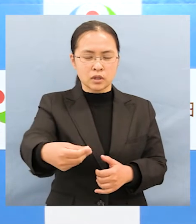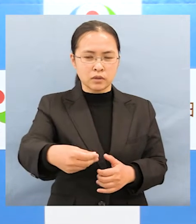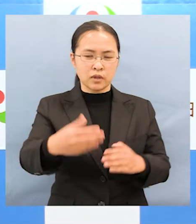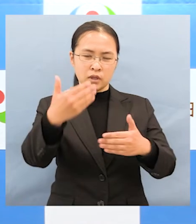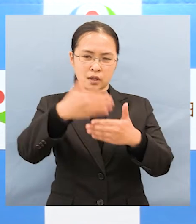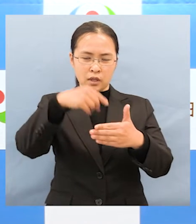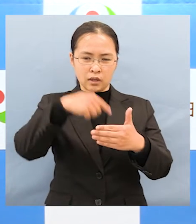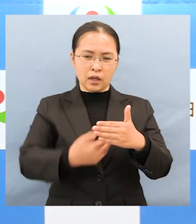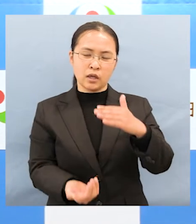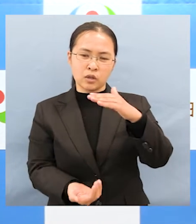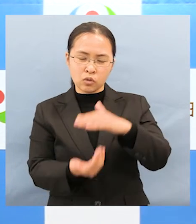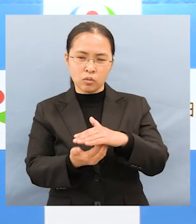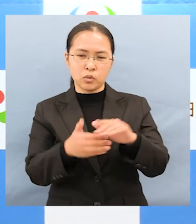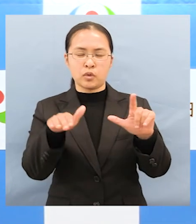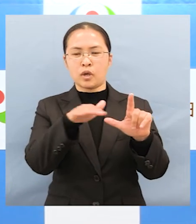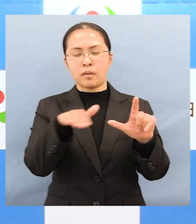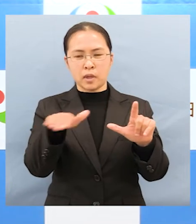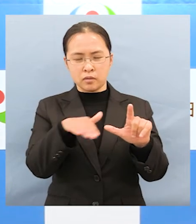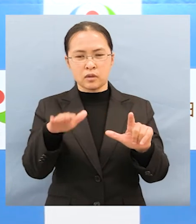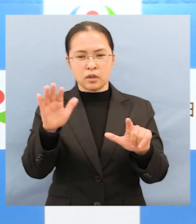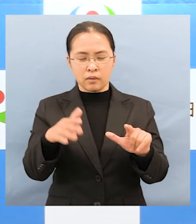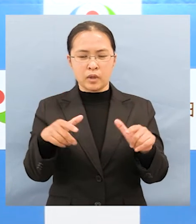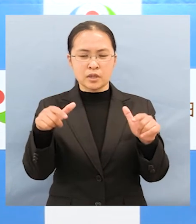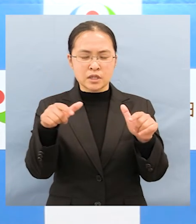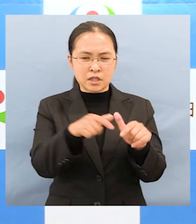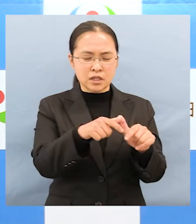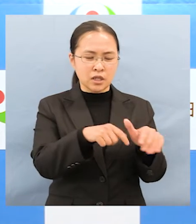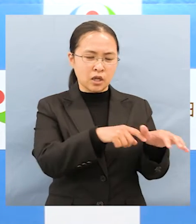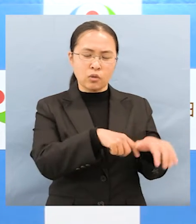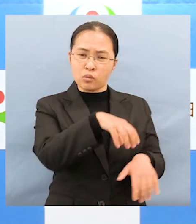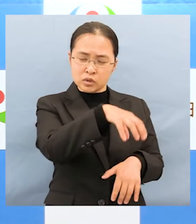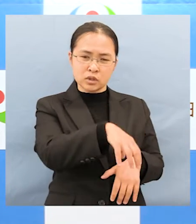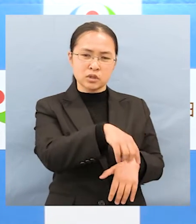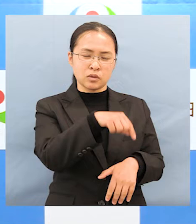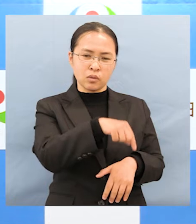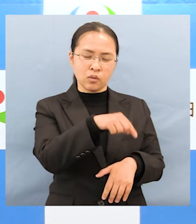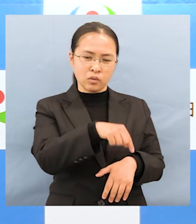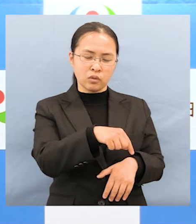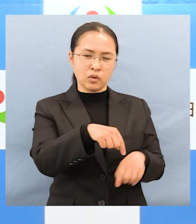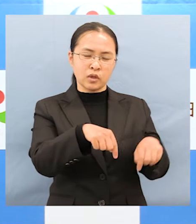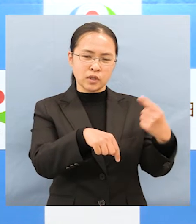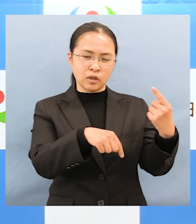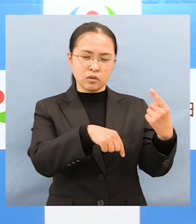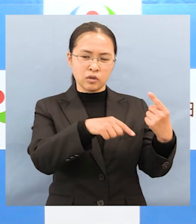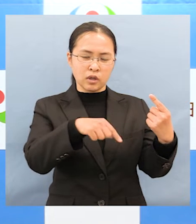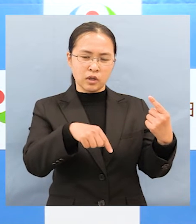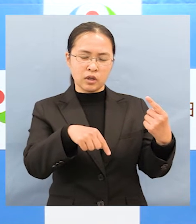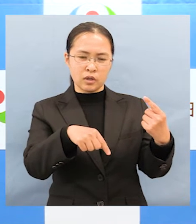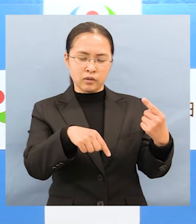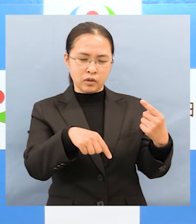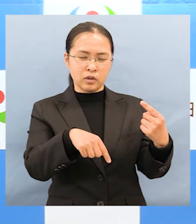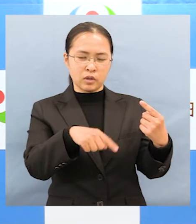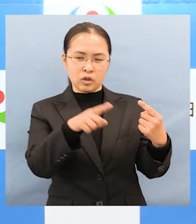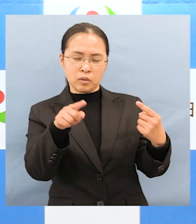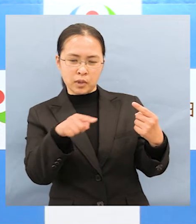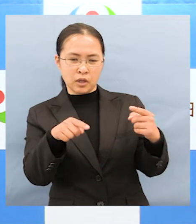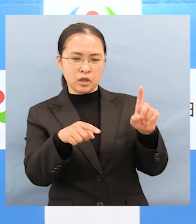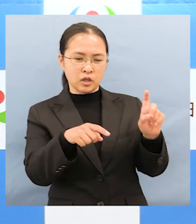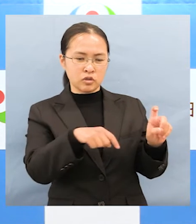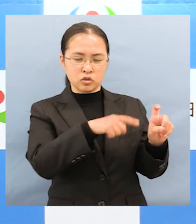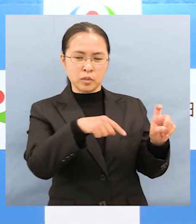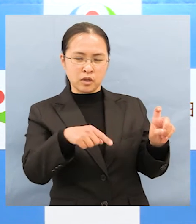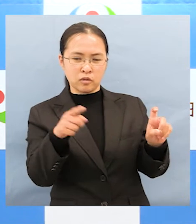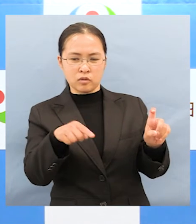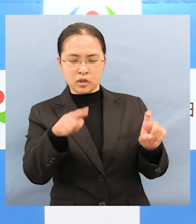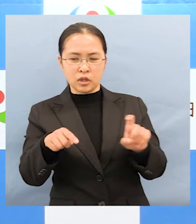内実はトップクラスなんですけれども、小規模の農地ですね、100平米というと10メーターかける10メーター以上ですから、まあ、これ